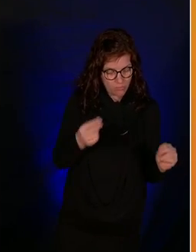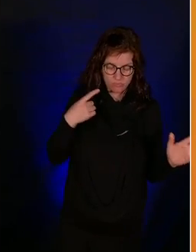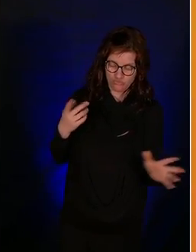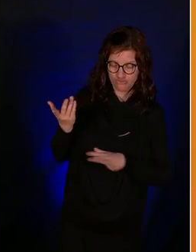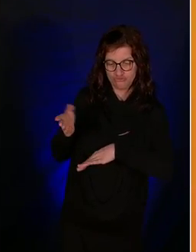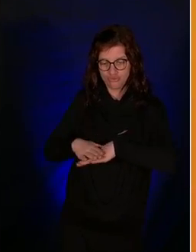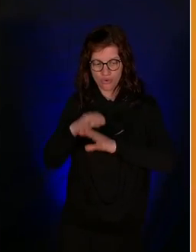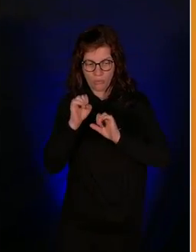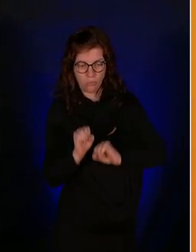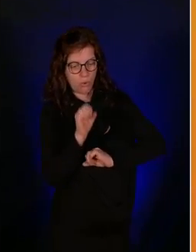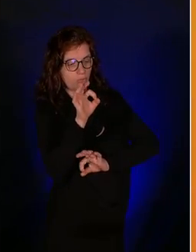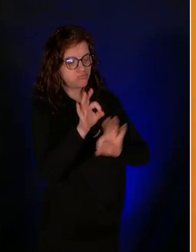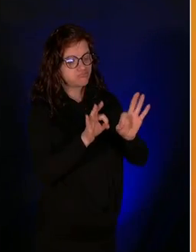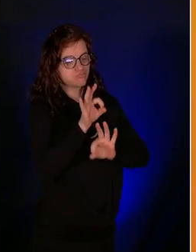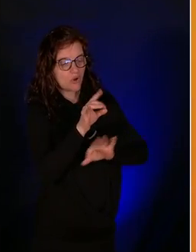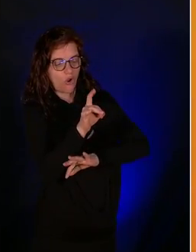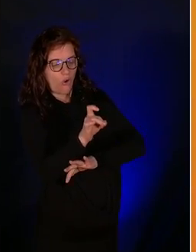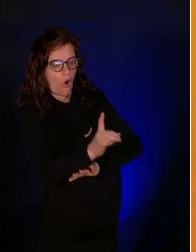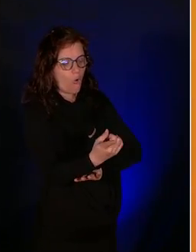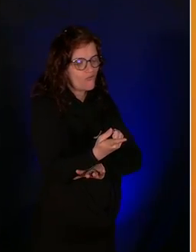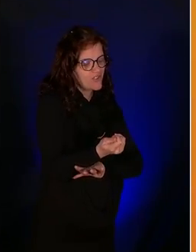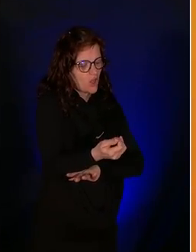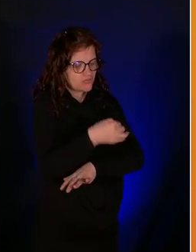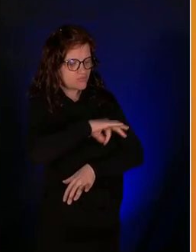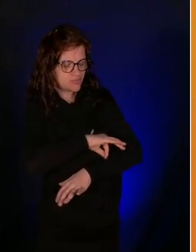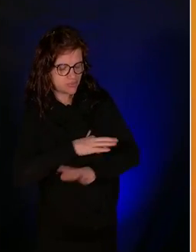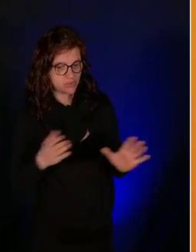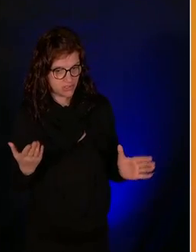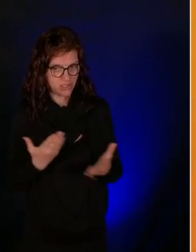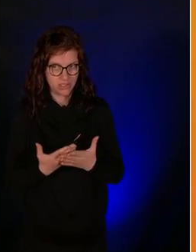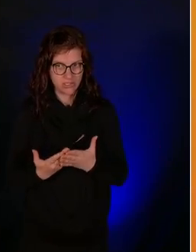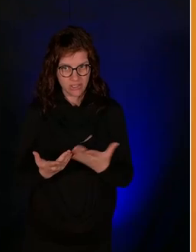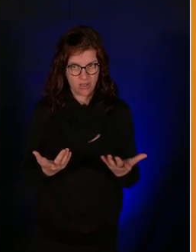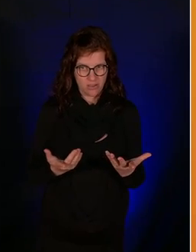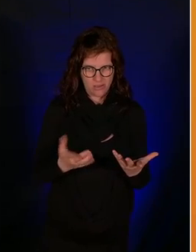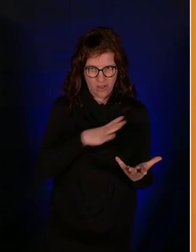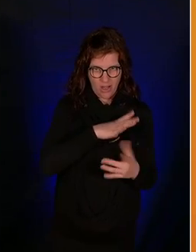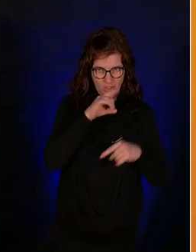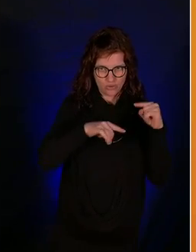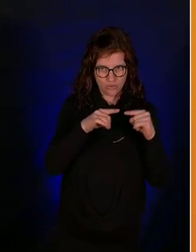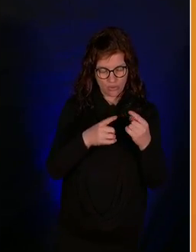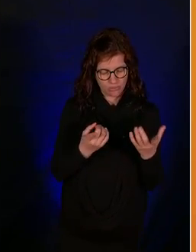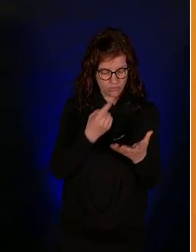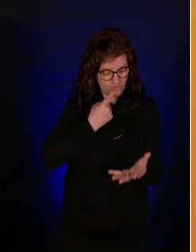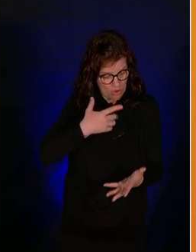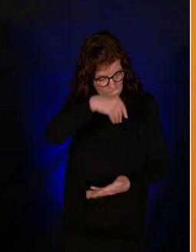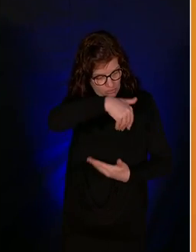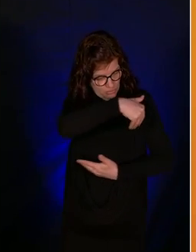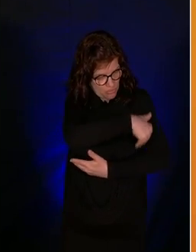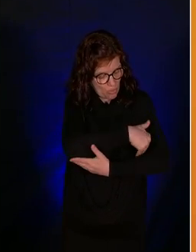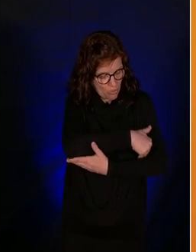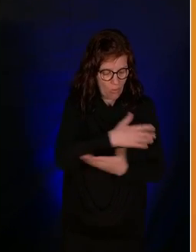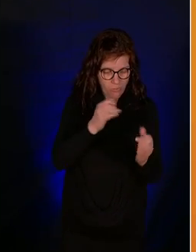l'eau. La pollution plastique a atteint un tel stade qu'on retrouve dans notre sang multitude de produits chimiques et